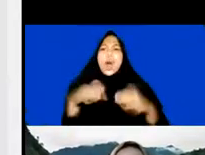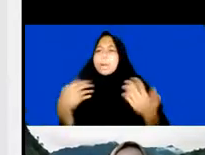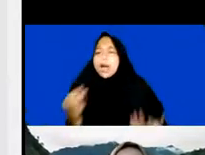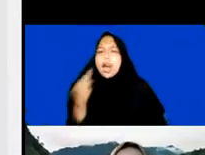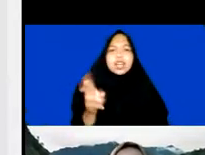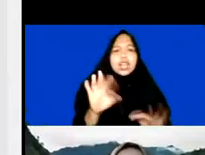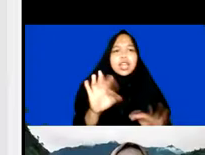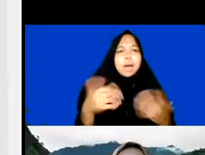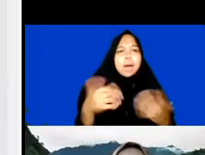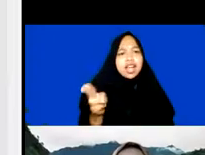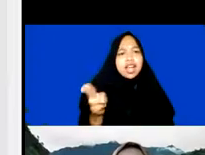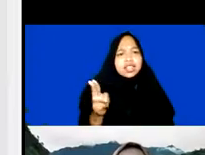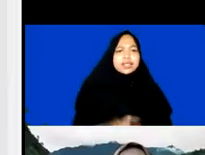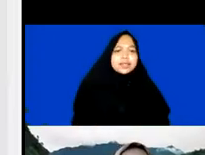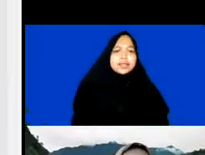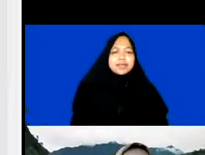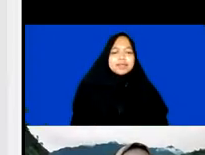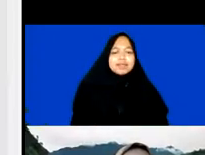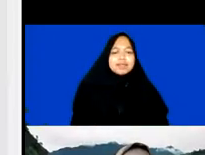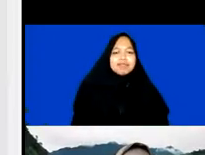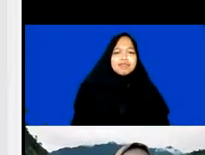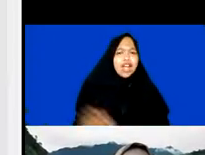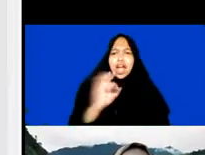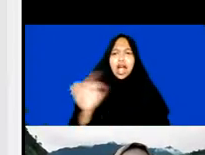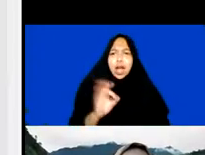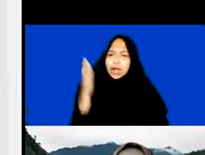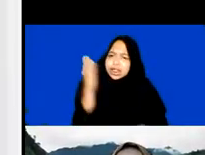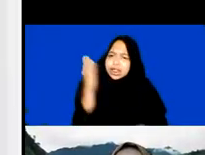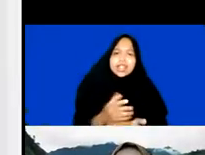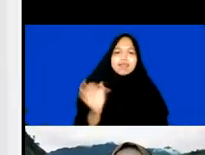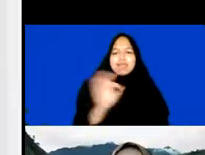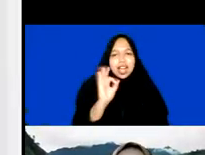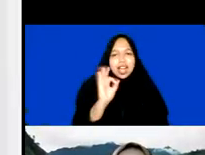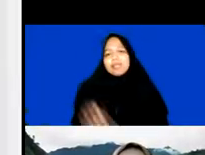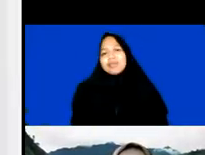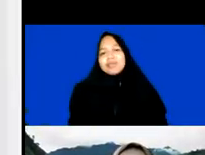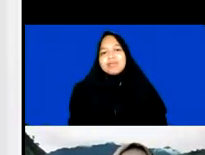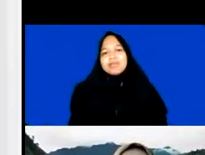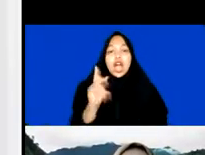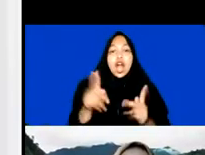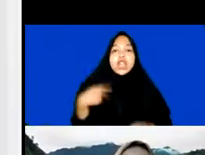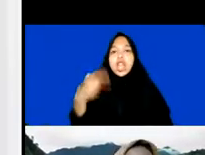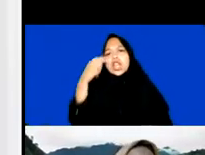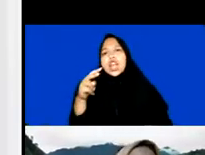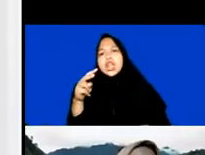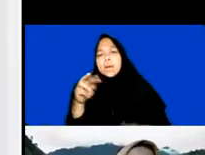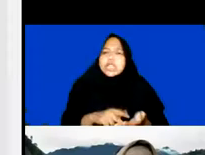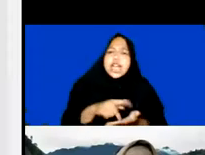sih. Kalau saya lihat dari perjalanan hospit dari tahun 2016 sampai sekarang